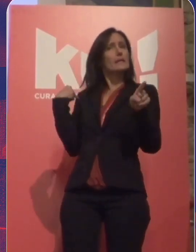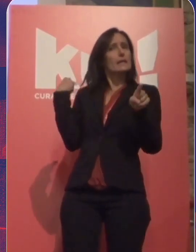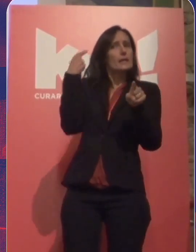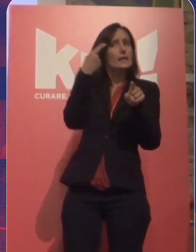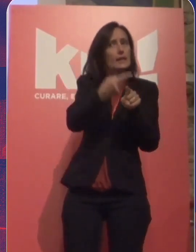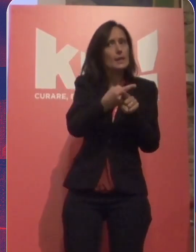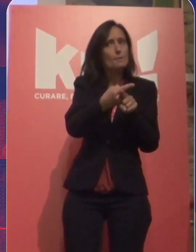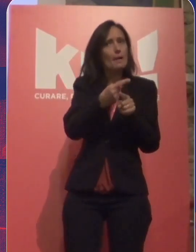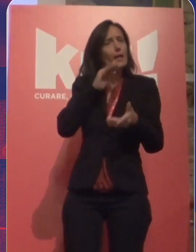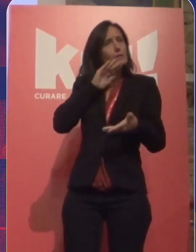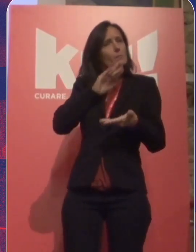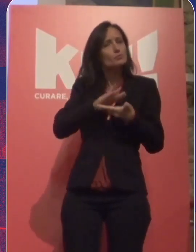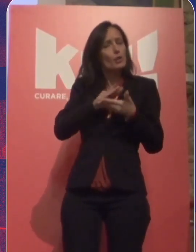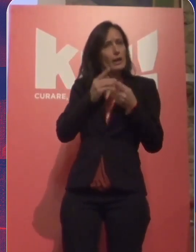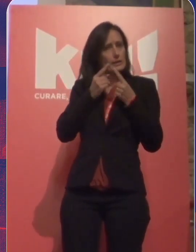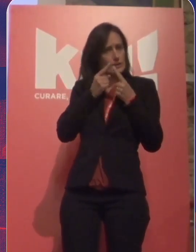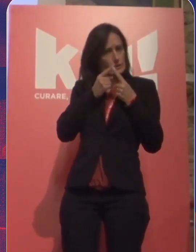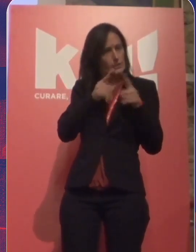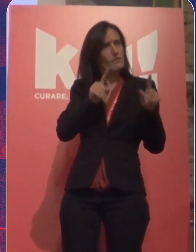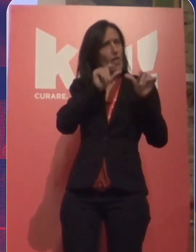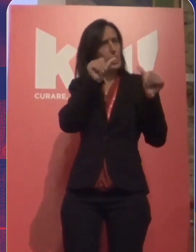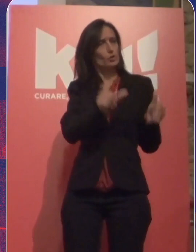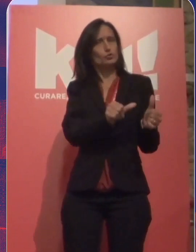sempre una clinica